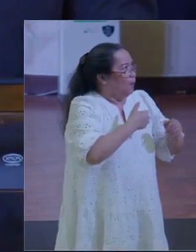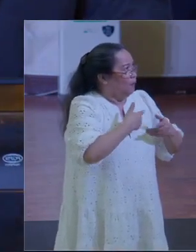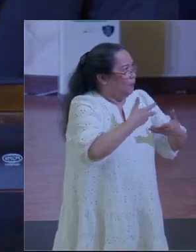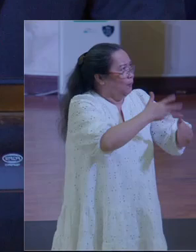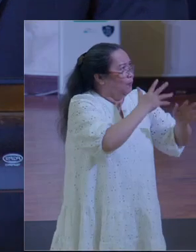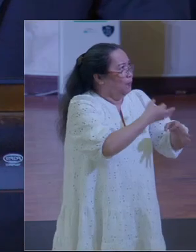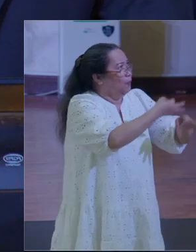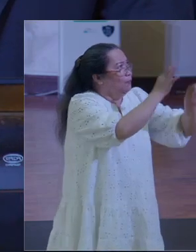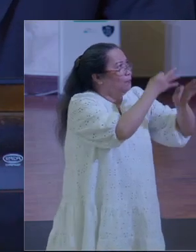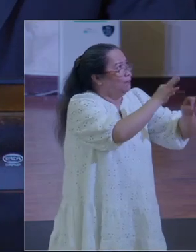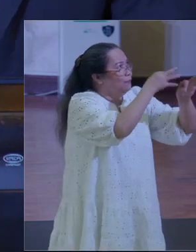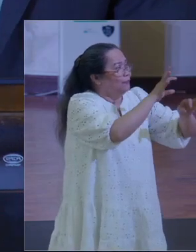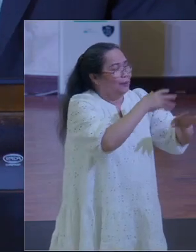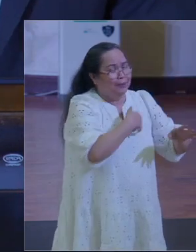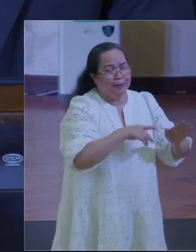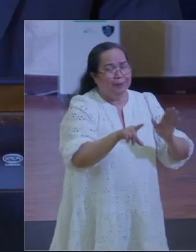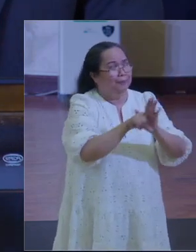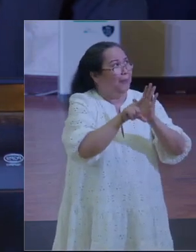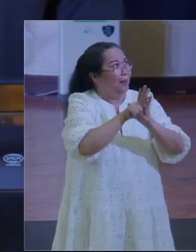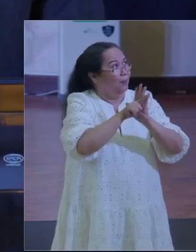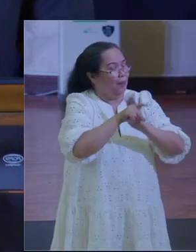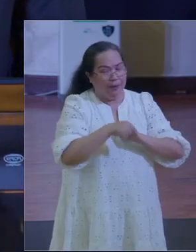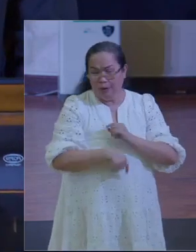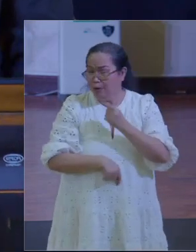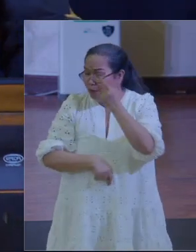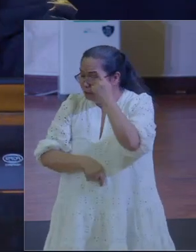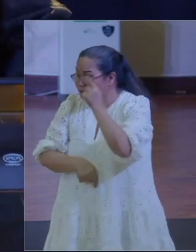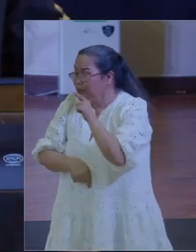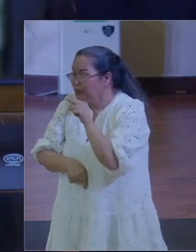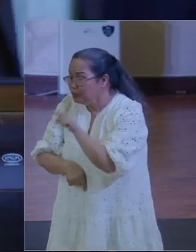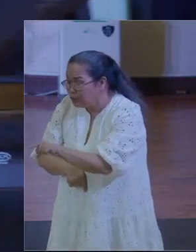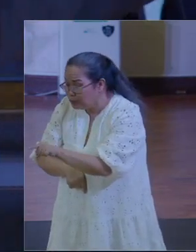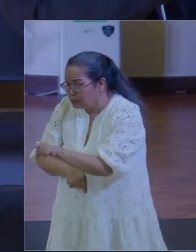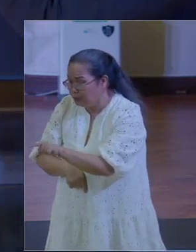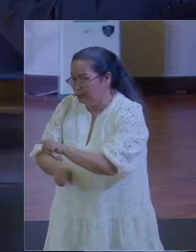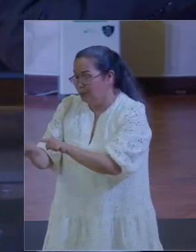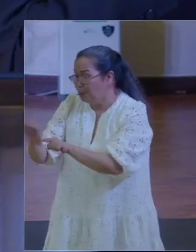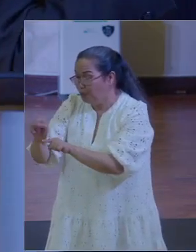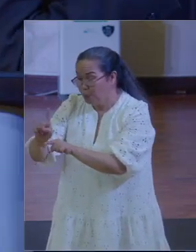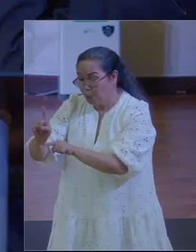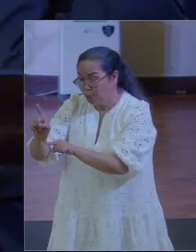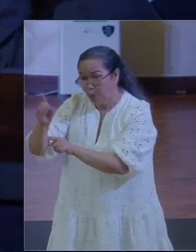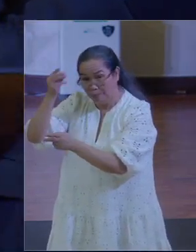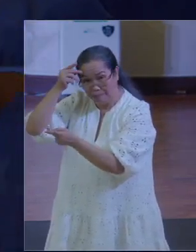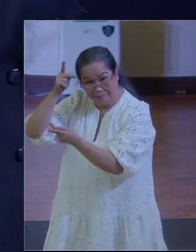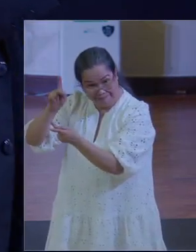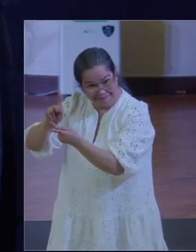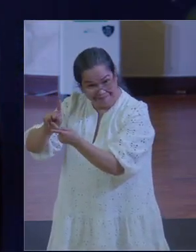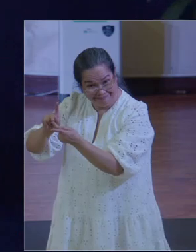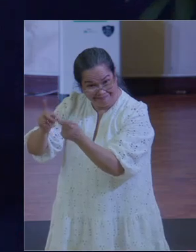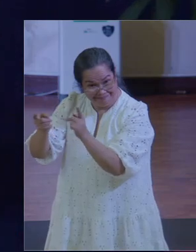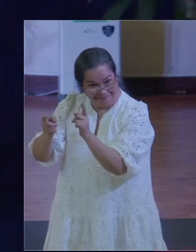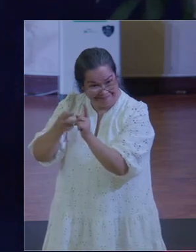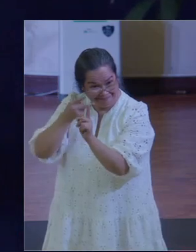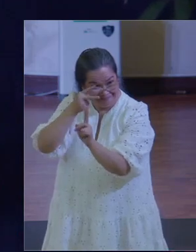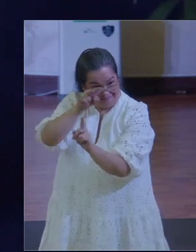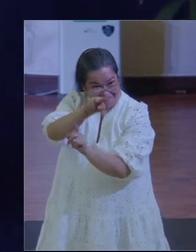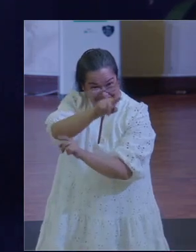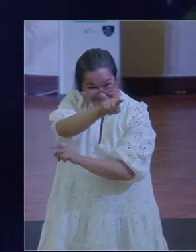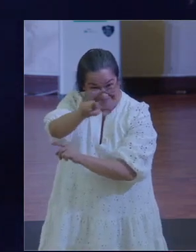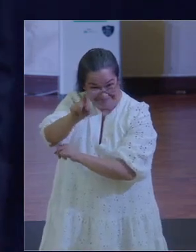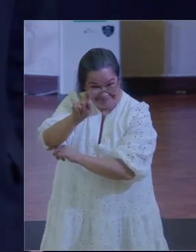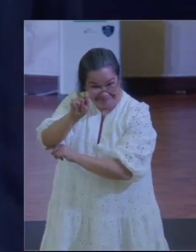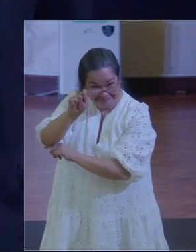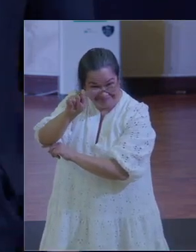ito? Baka bawal. Hindi, sa inyo po yan. No? Now, whatever the motive is, some of us will know, I'm sure some of you